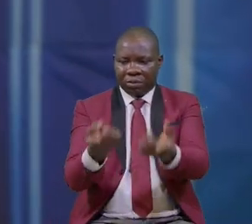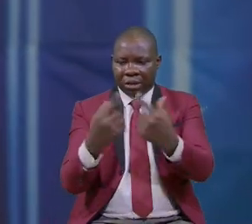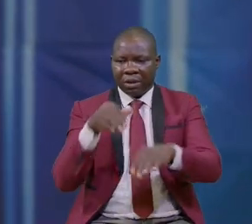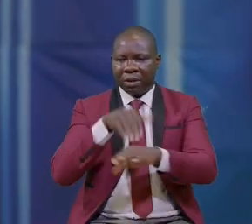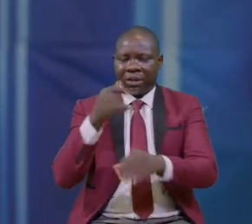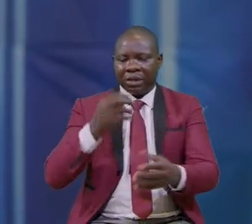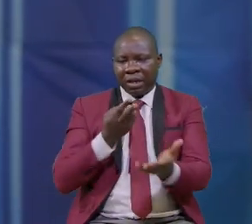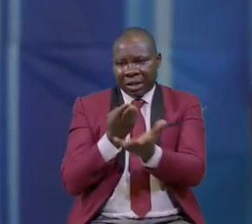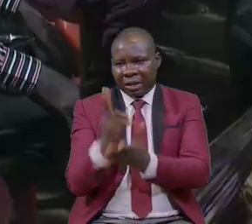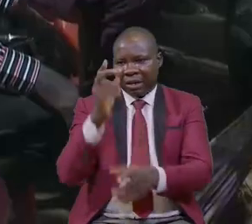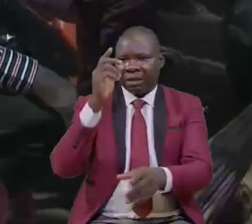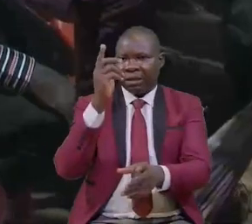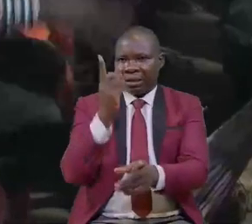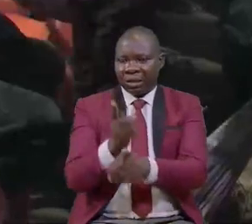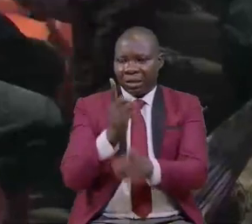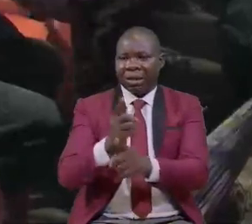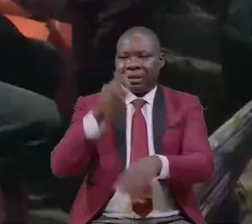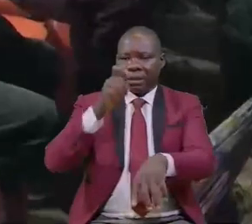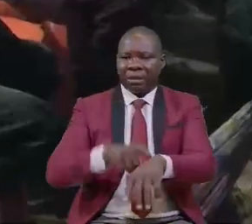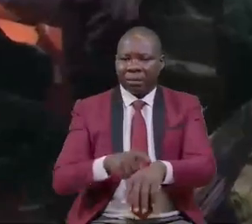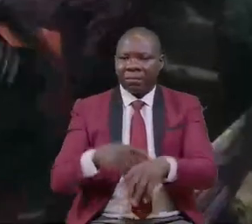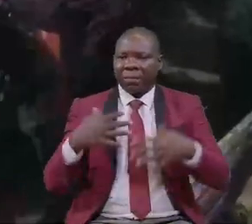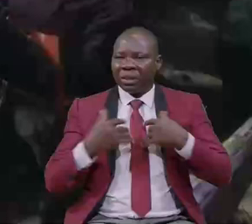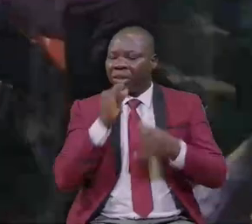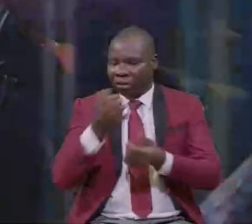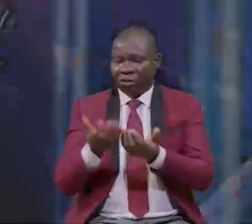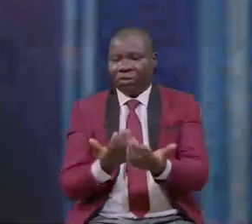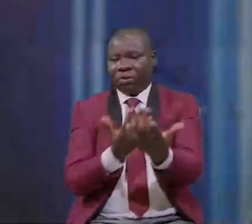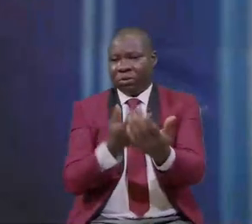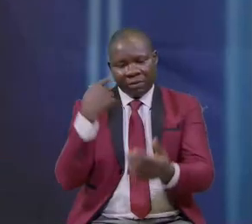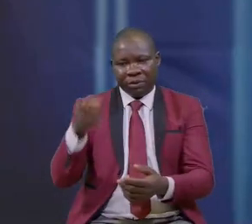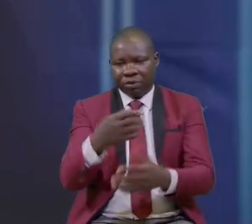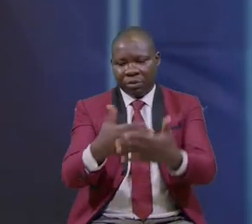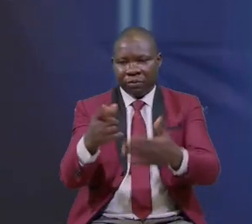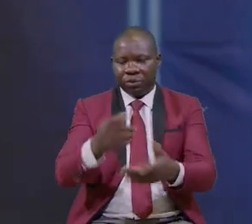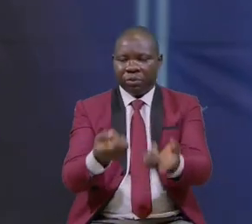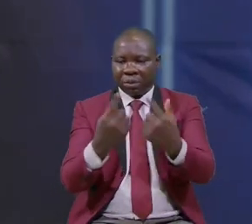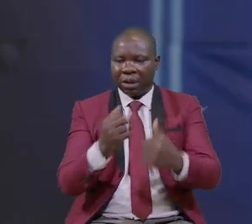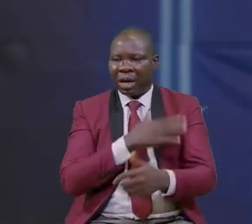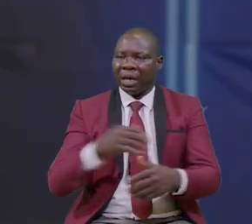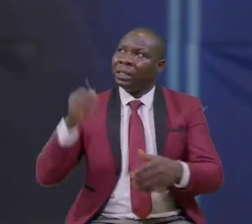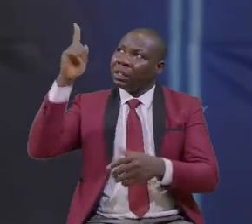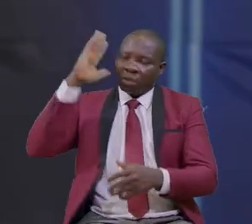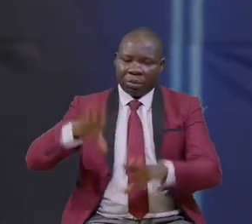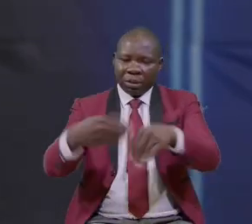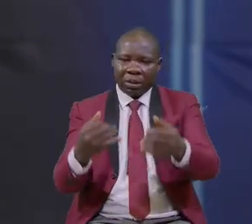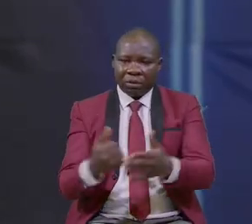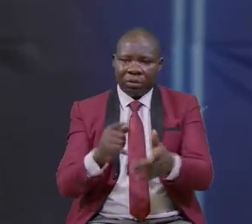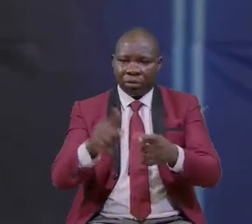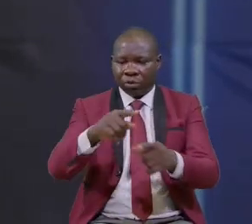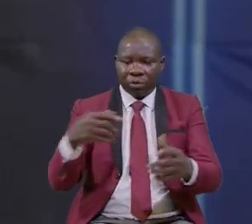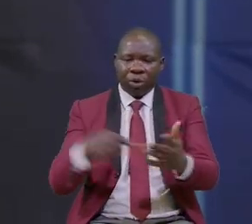guérison est préparée pour toi et avant même que tu ne viennes. Et il va te guérir ce soir au nom de Jésus.